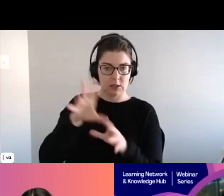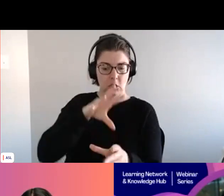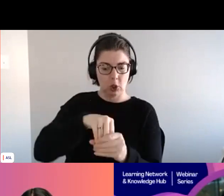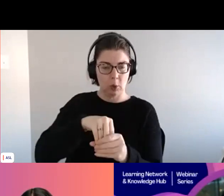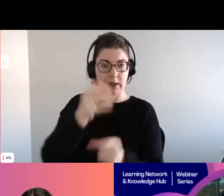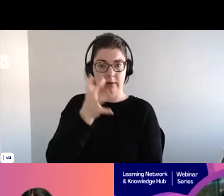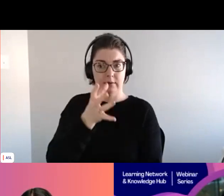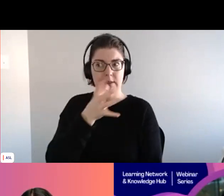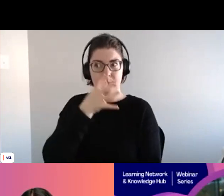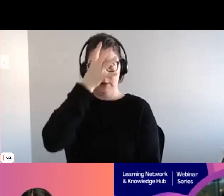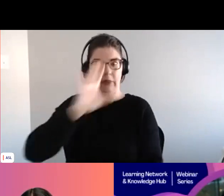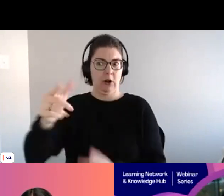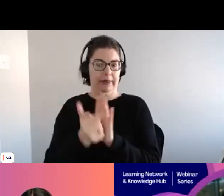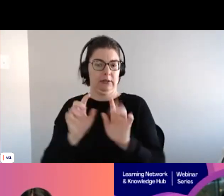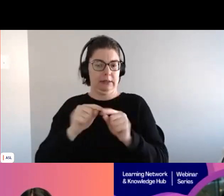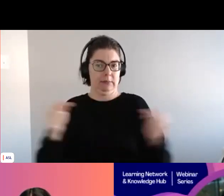et